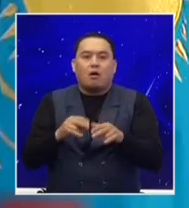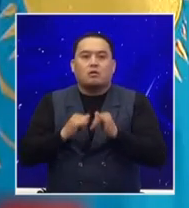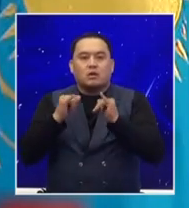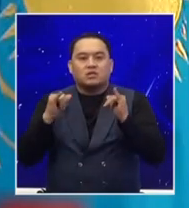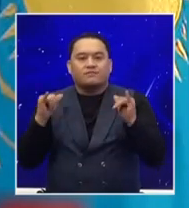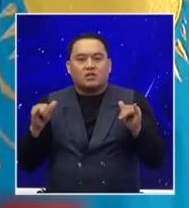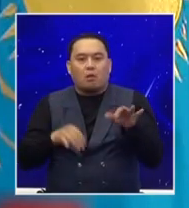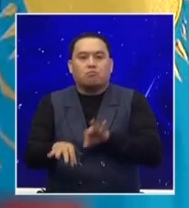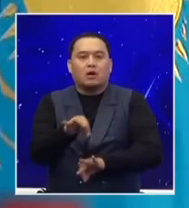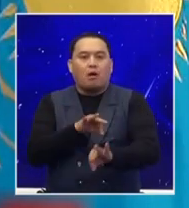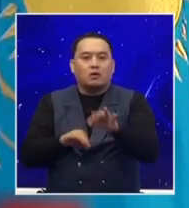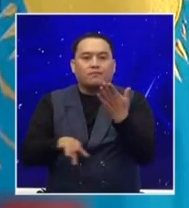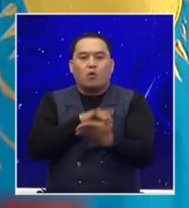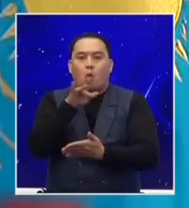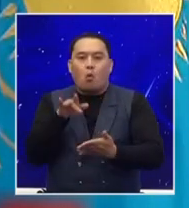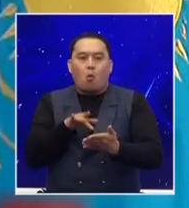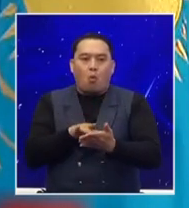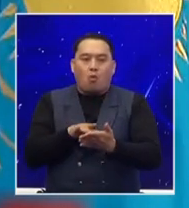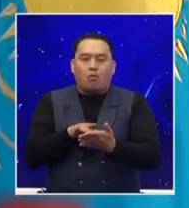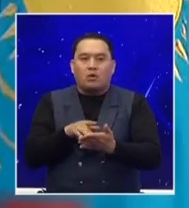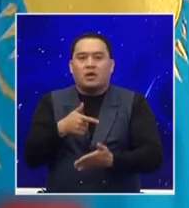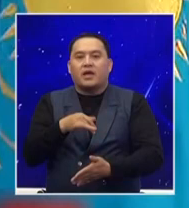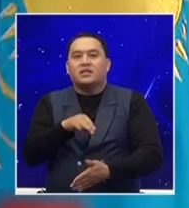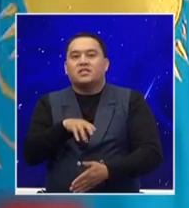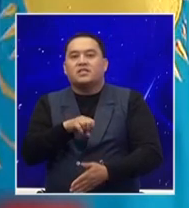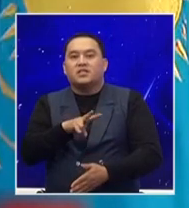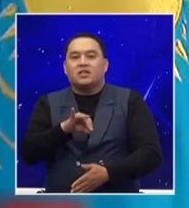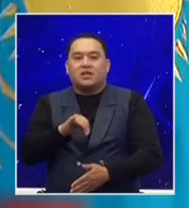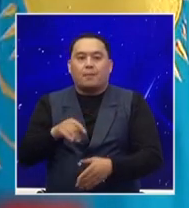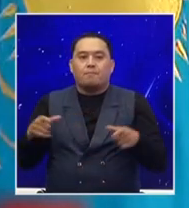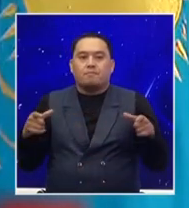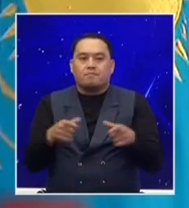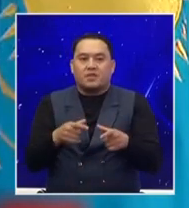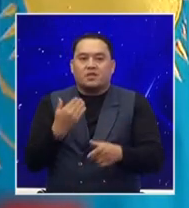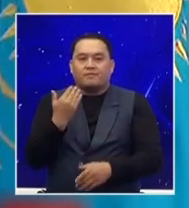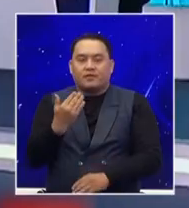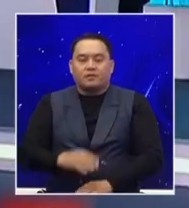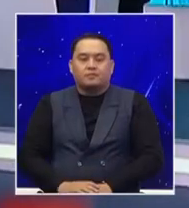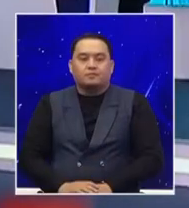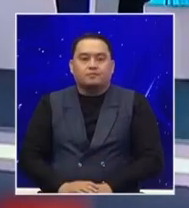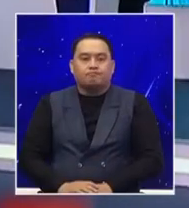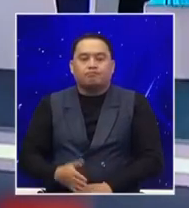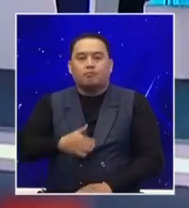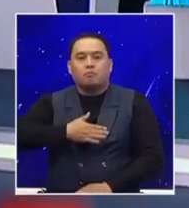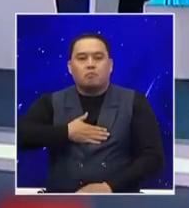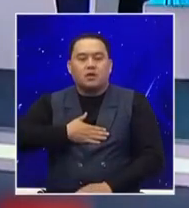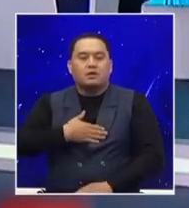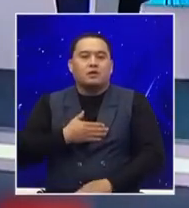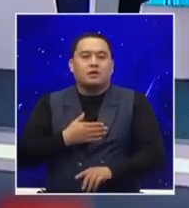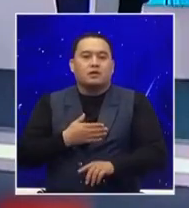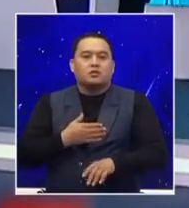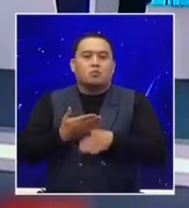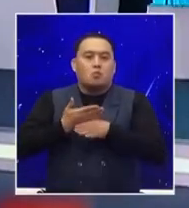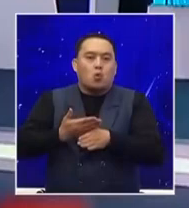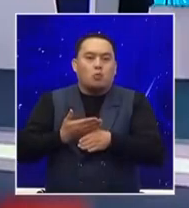развитие проекта города Гейт-Сити, как на нем отразилась пандемия коронавирусной инфекции. Мы туда в свое время с